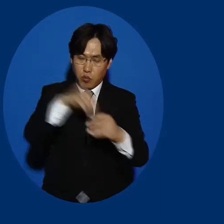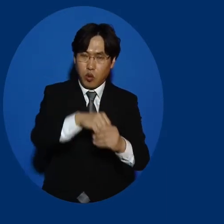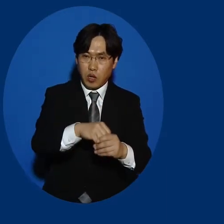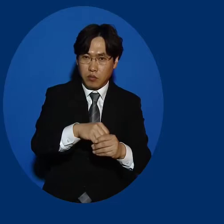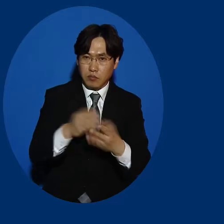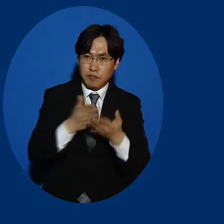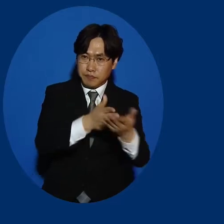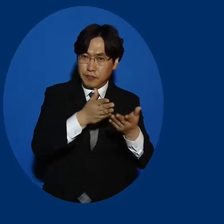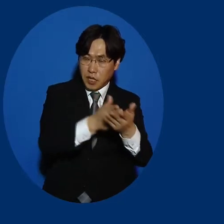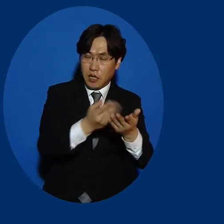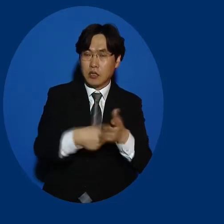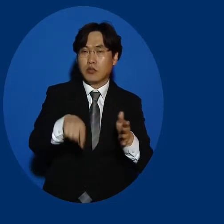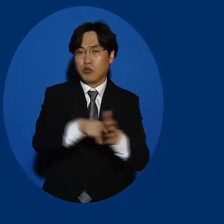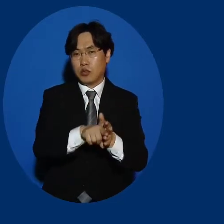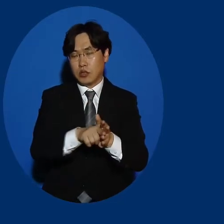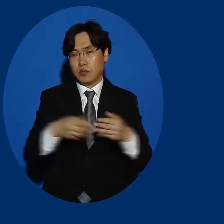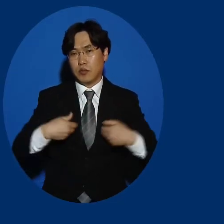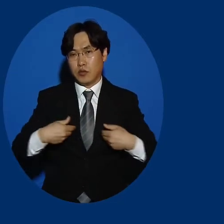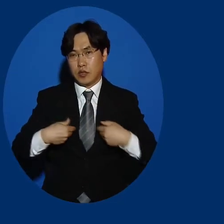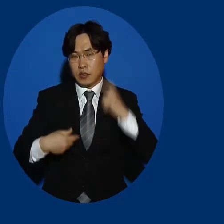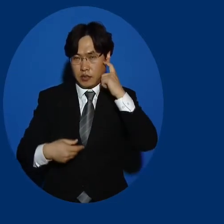하면 아까 정말 말씀하셨던